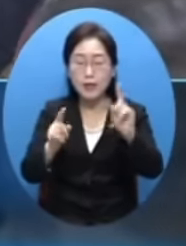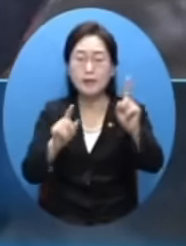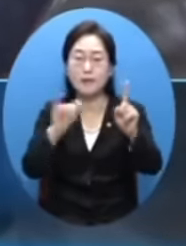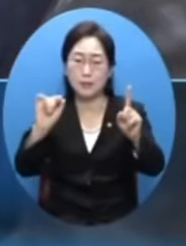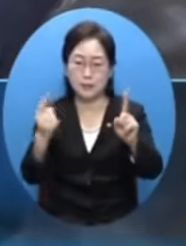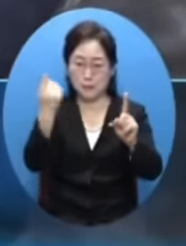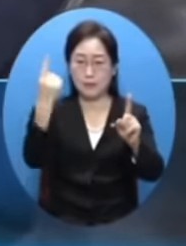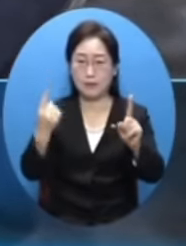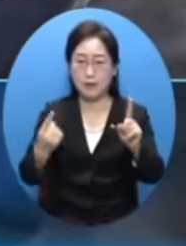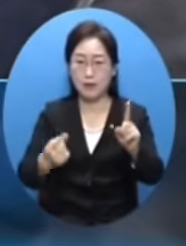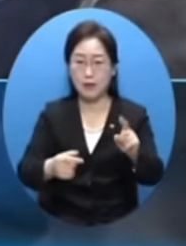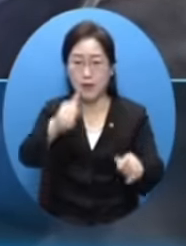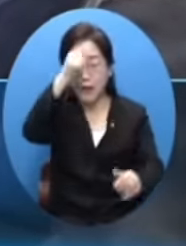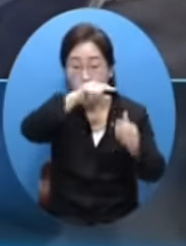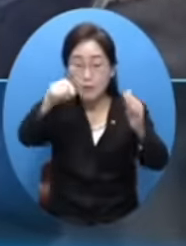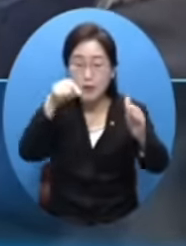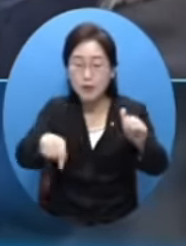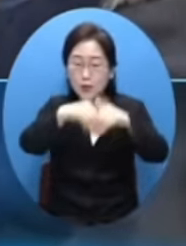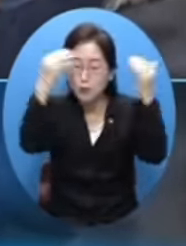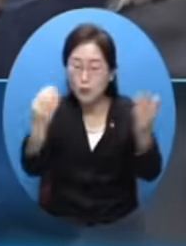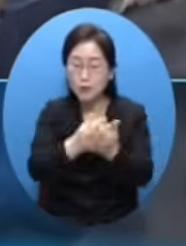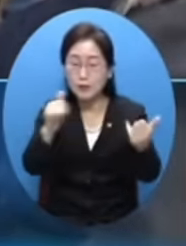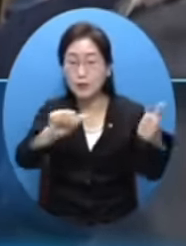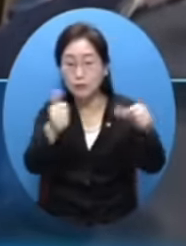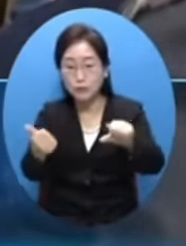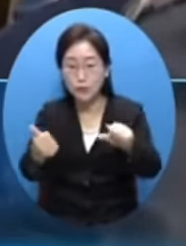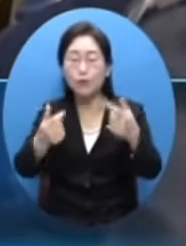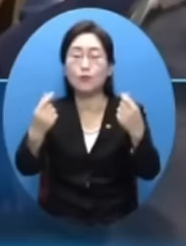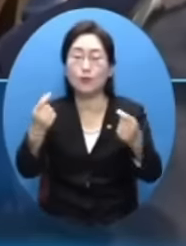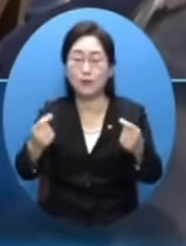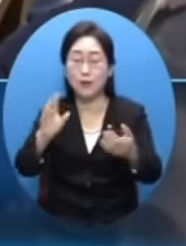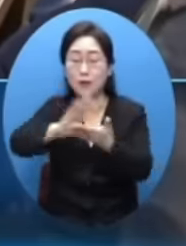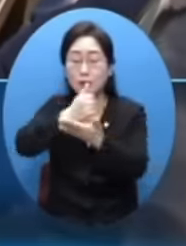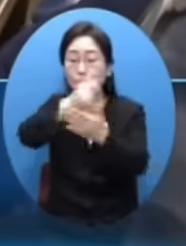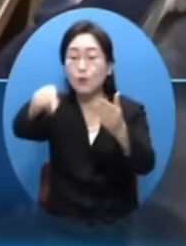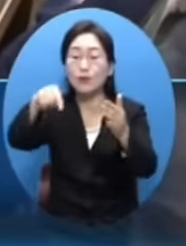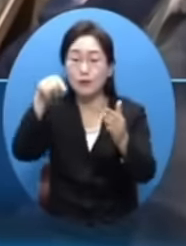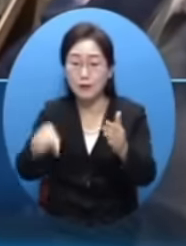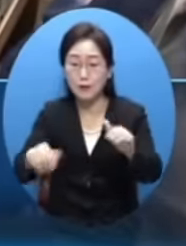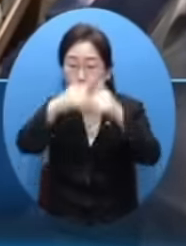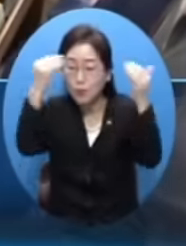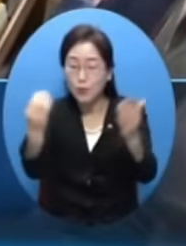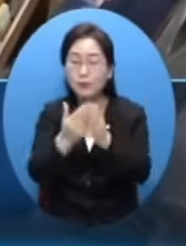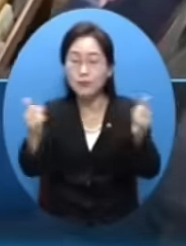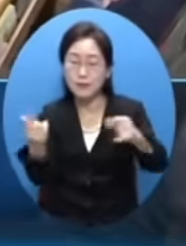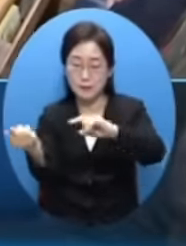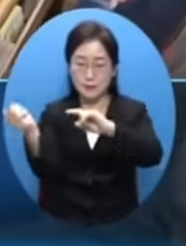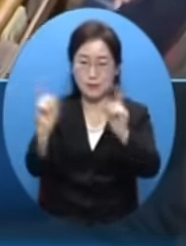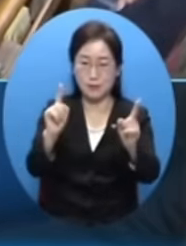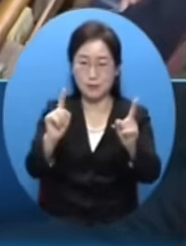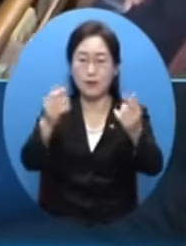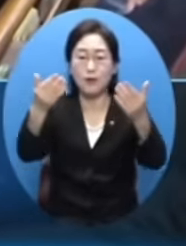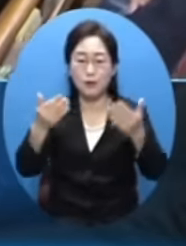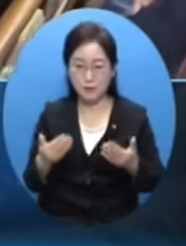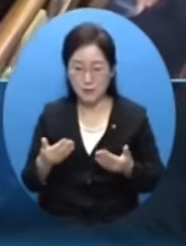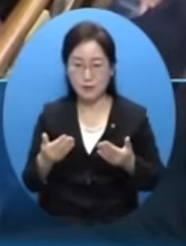말미암는도다. 아담 안에서 모든 사람이 죽은 것 같이 그리스도 안에서 모든 사람이 삶을